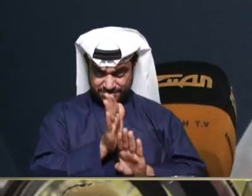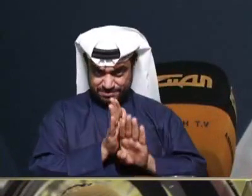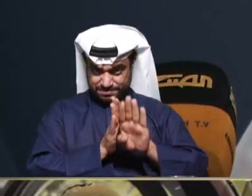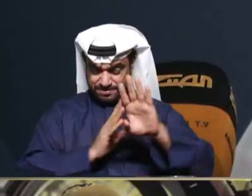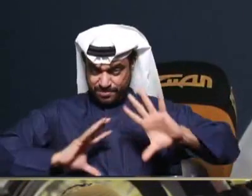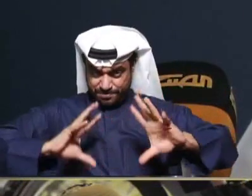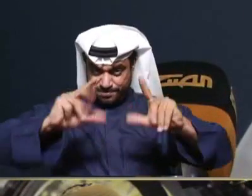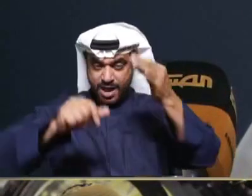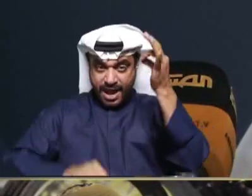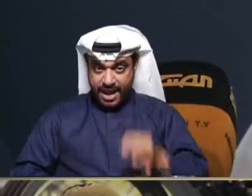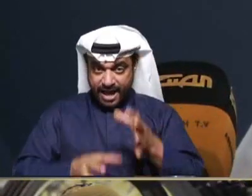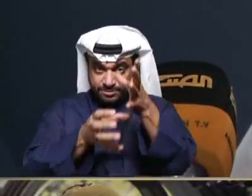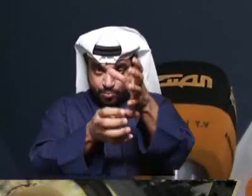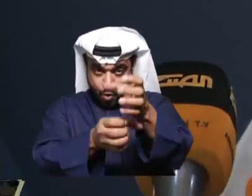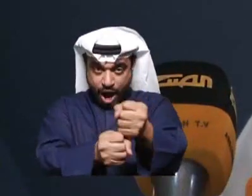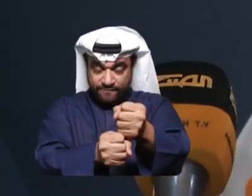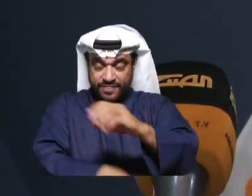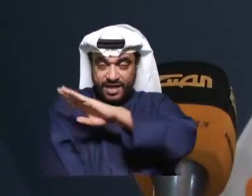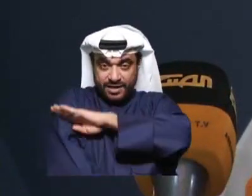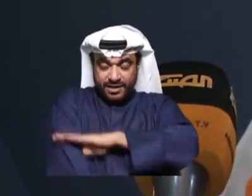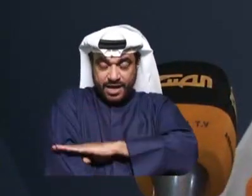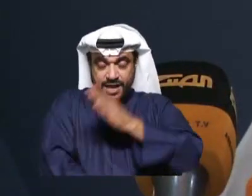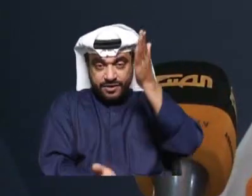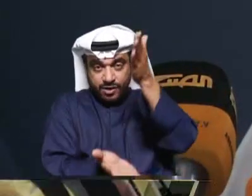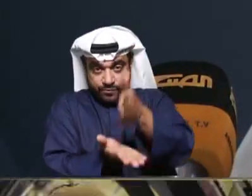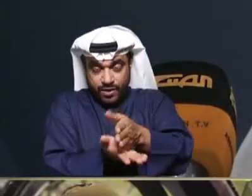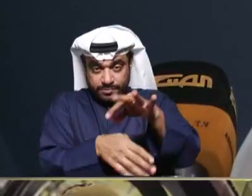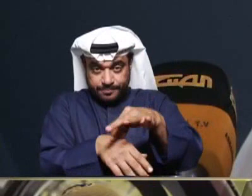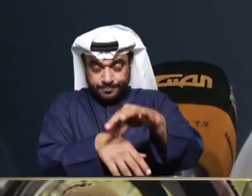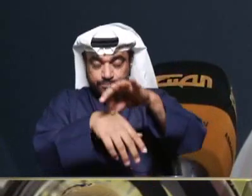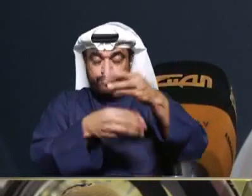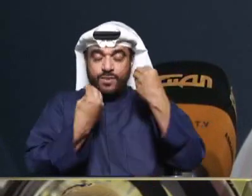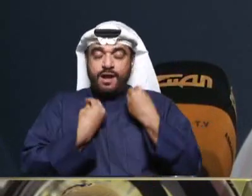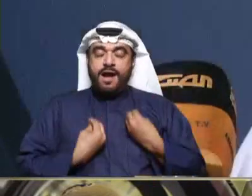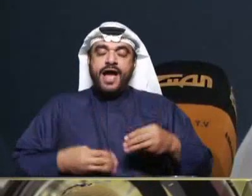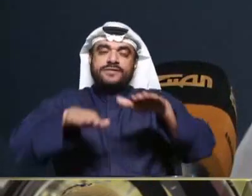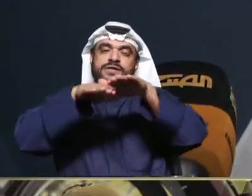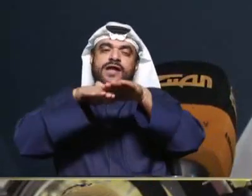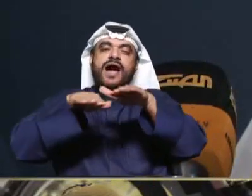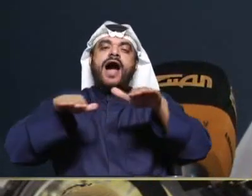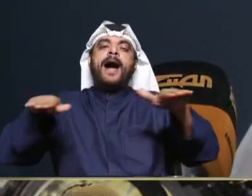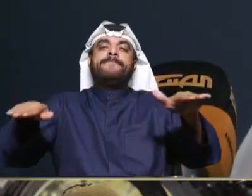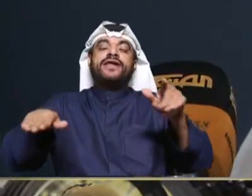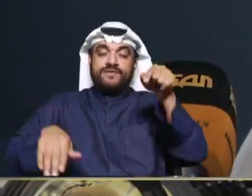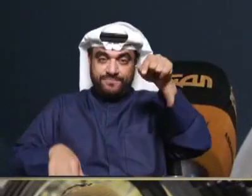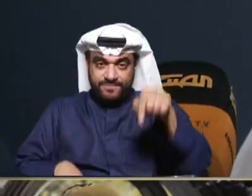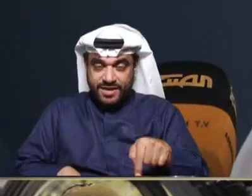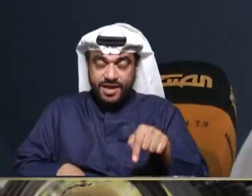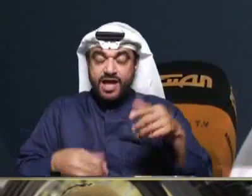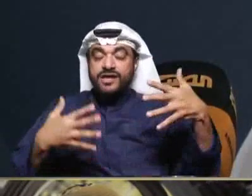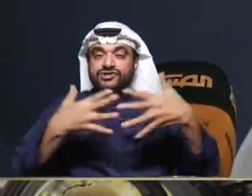إلا بالمحافظة على حقوق العمال وتوفير حياة كريمة آمنة لهم في قطاعات